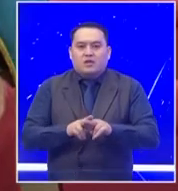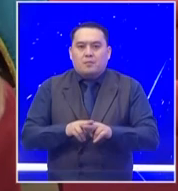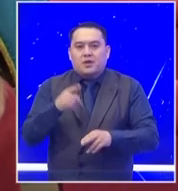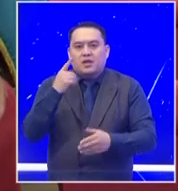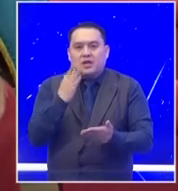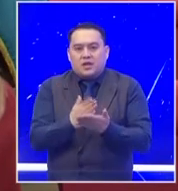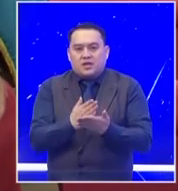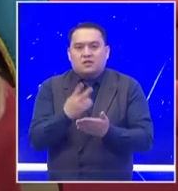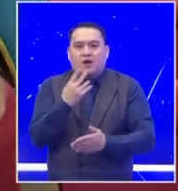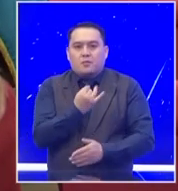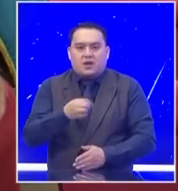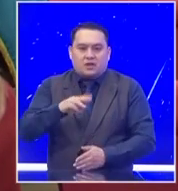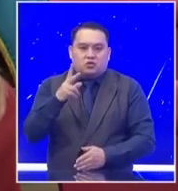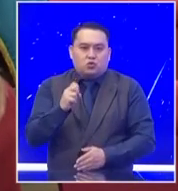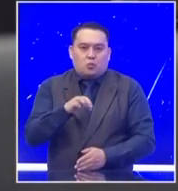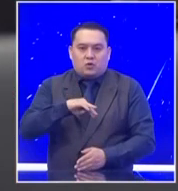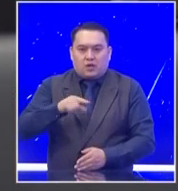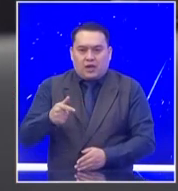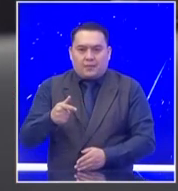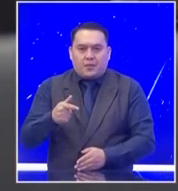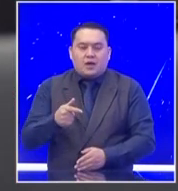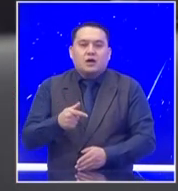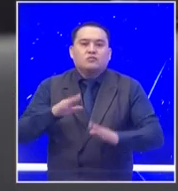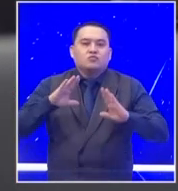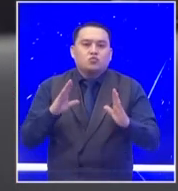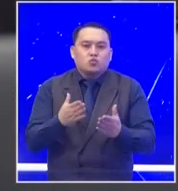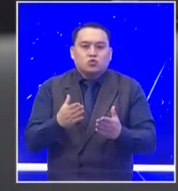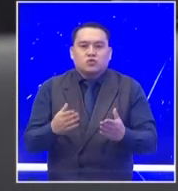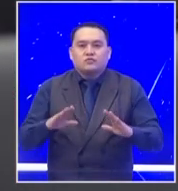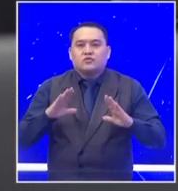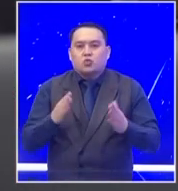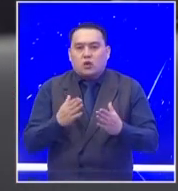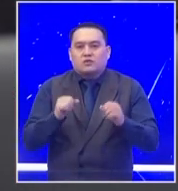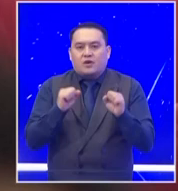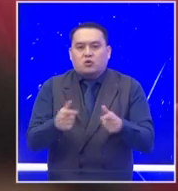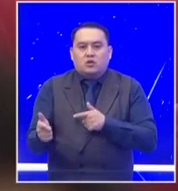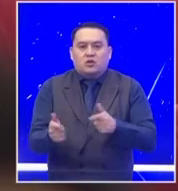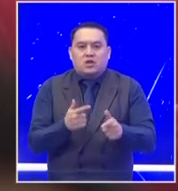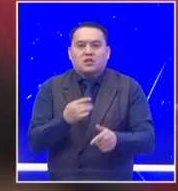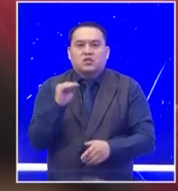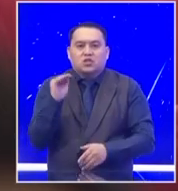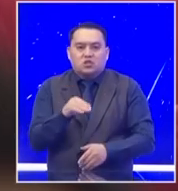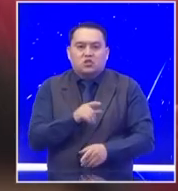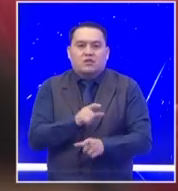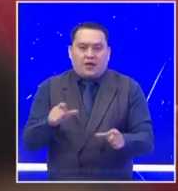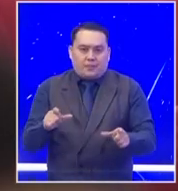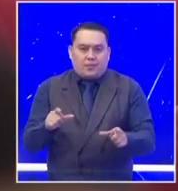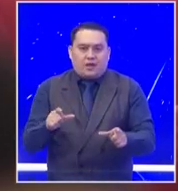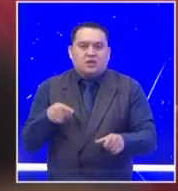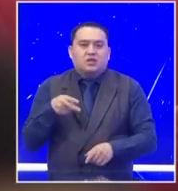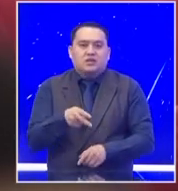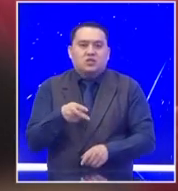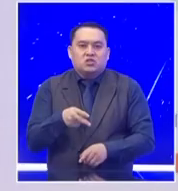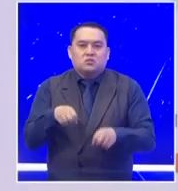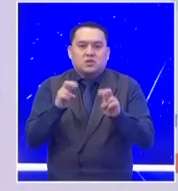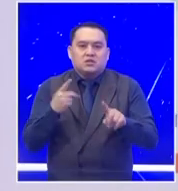этого предусмотрено 2 миллиарда 100 миллионов тенге. На случай осложнения ситуации на готове стоят 3500 человек и почти